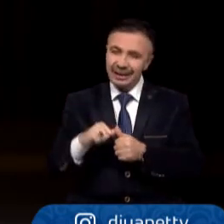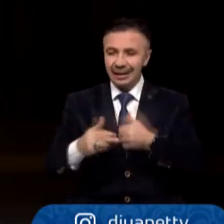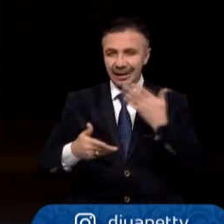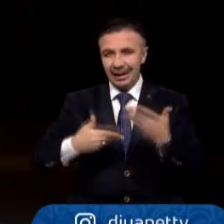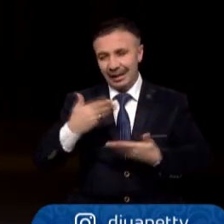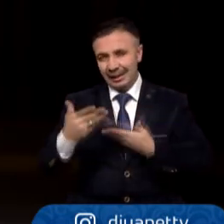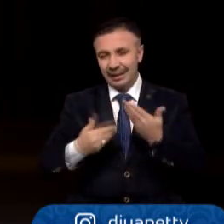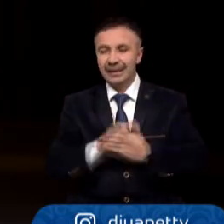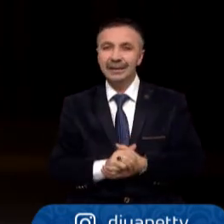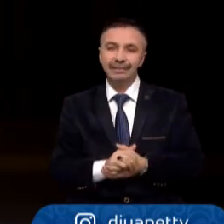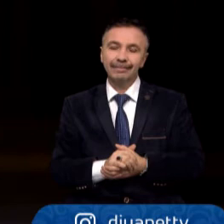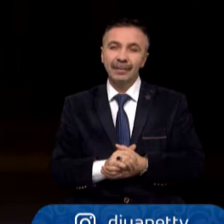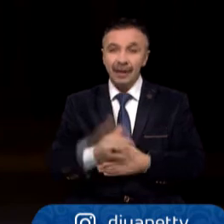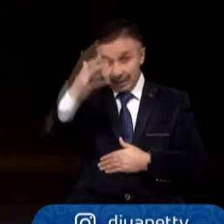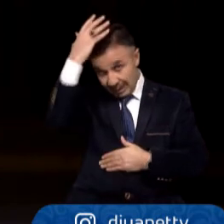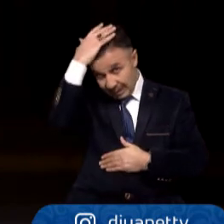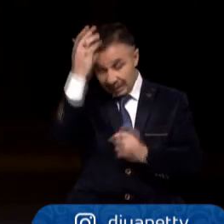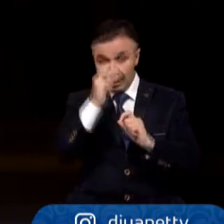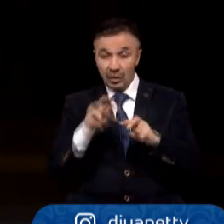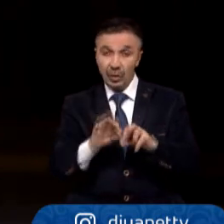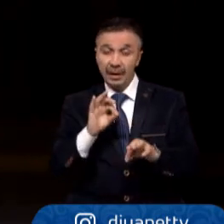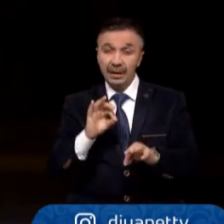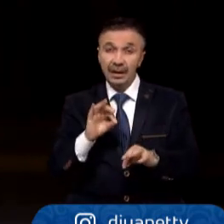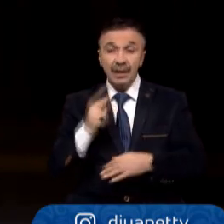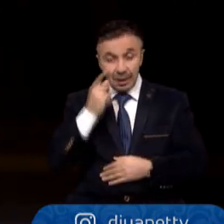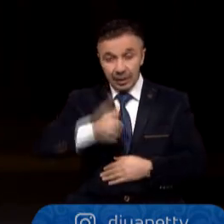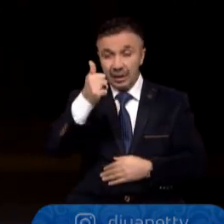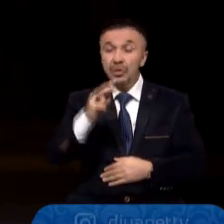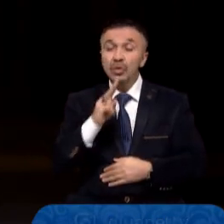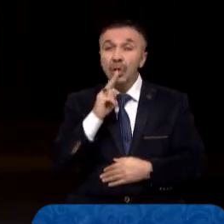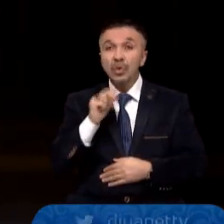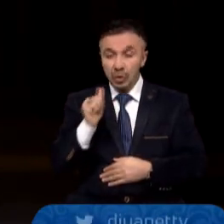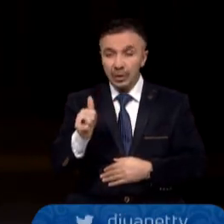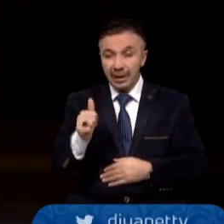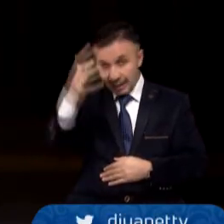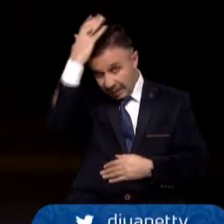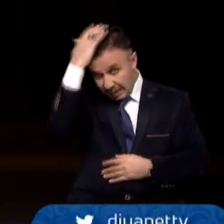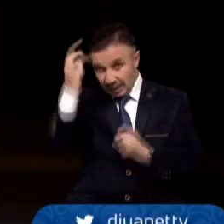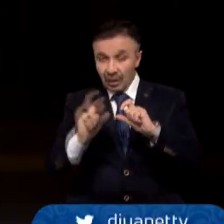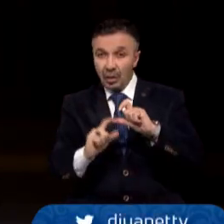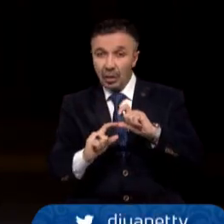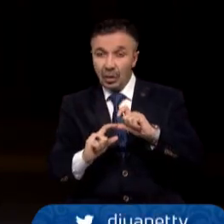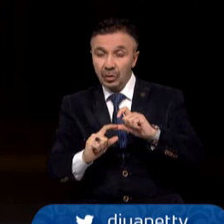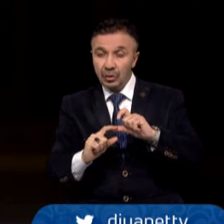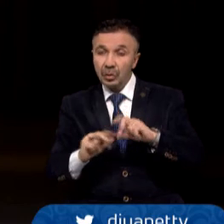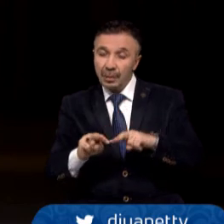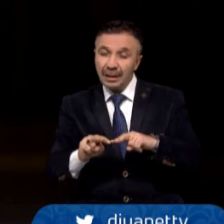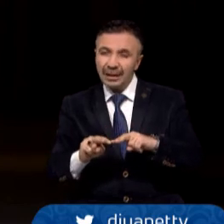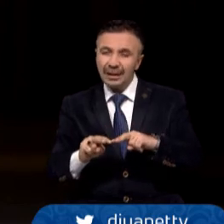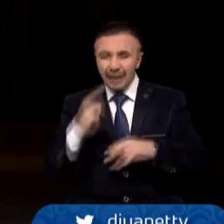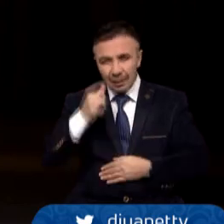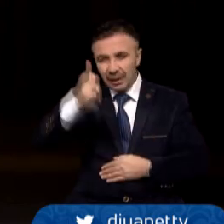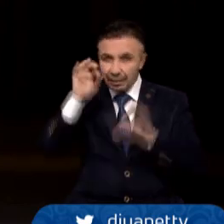alacağız Hazreti Ömer'in fil afetinin son günleri ile Hz Osman'ın fil afete